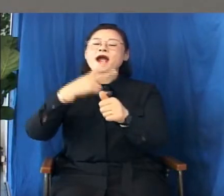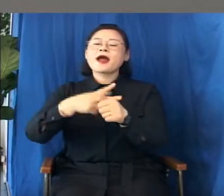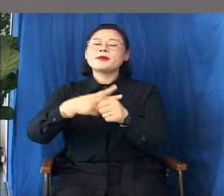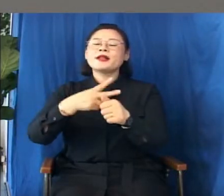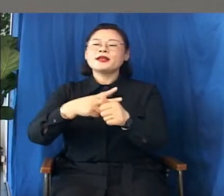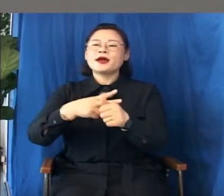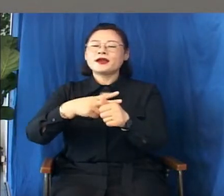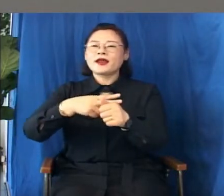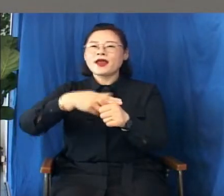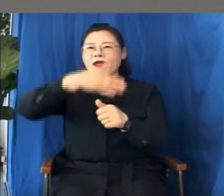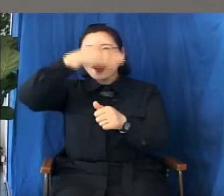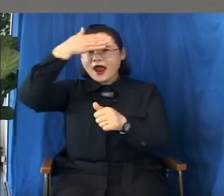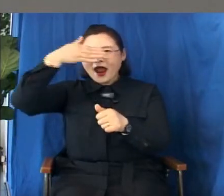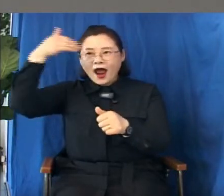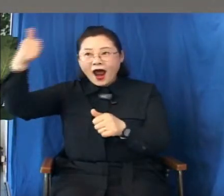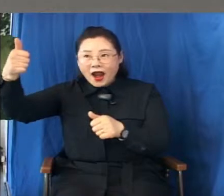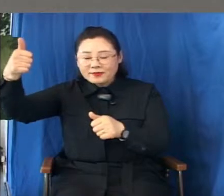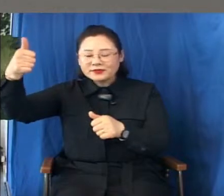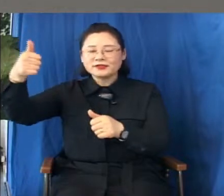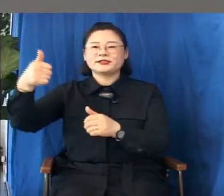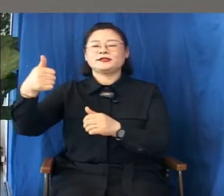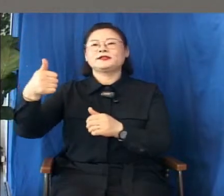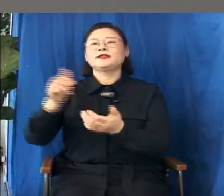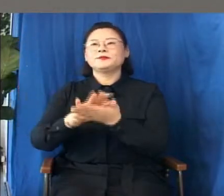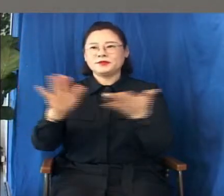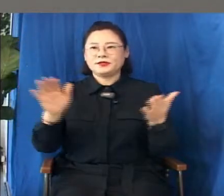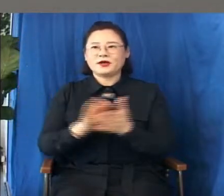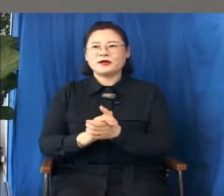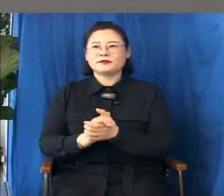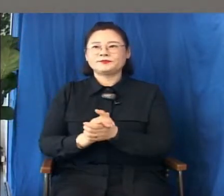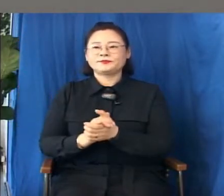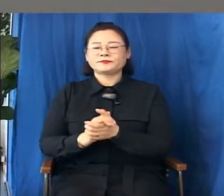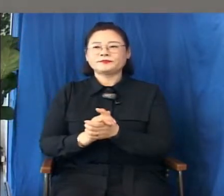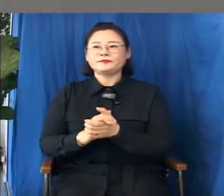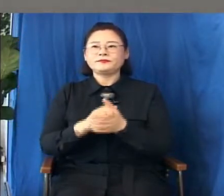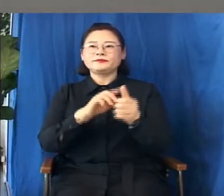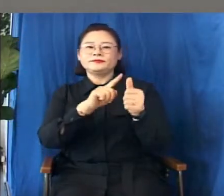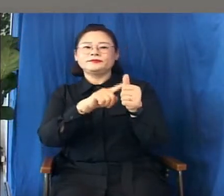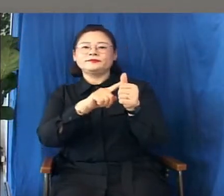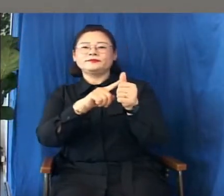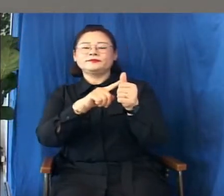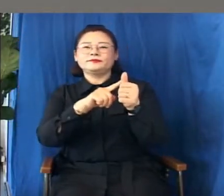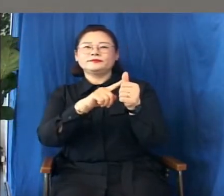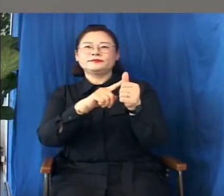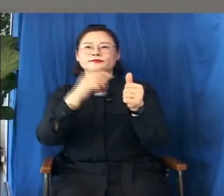태어났는데 바벨론의 학문을 다 배우고 나서 하나님의 말씀을 배우기 위해서 40세에